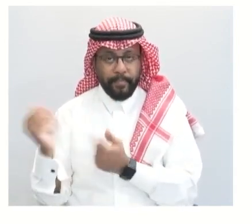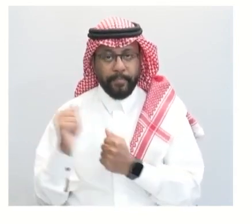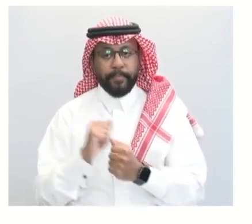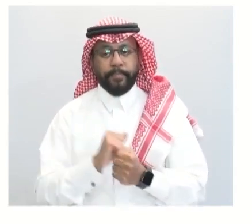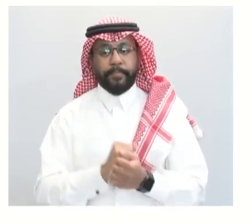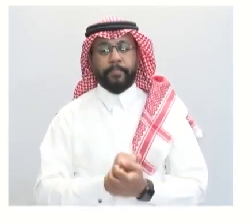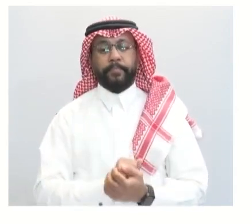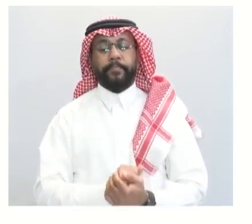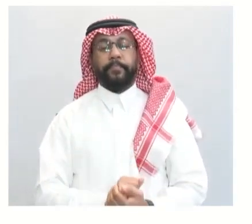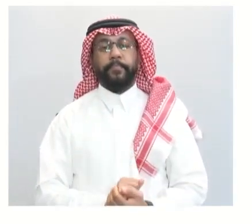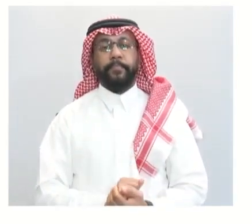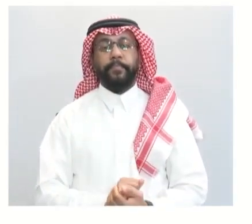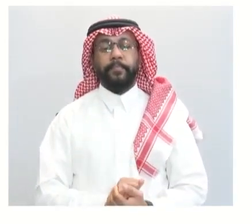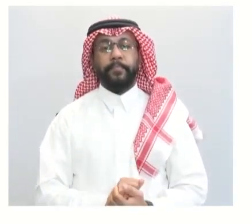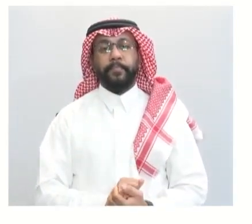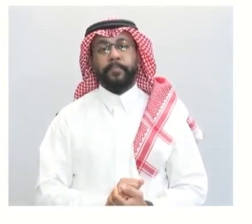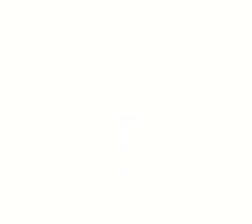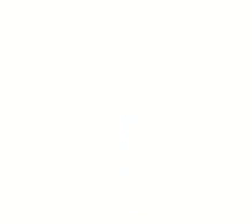الله